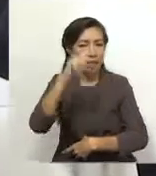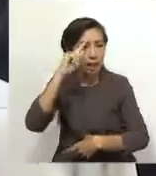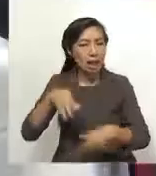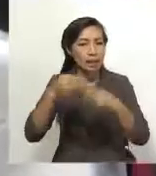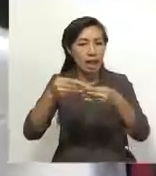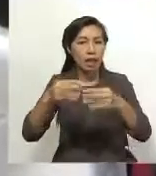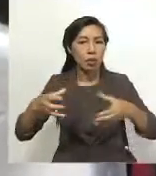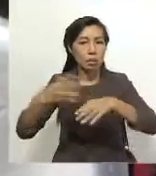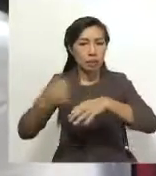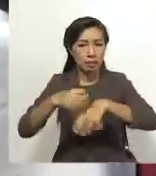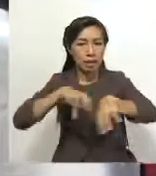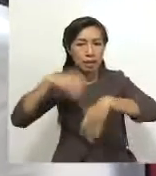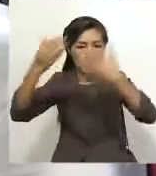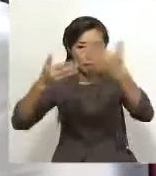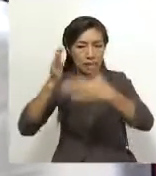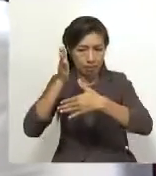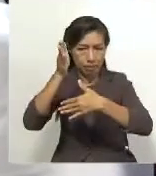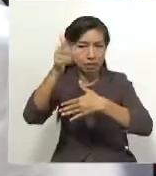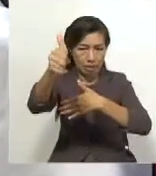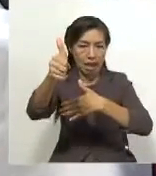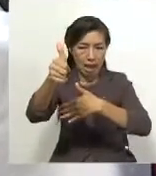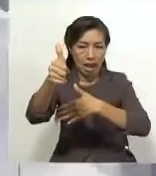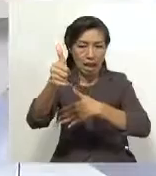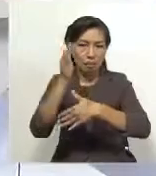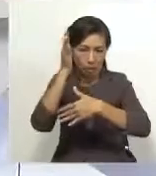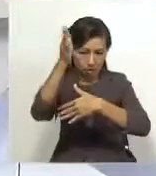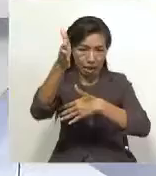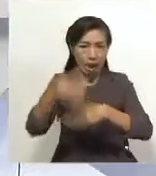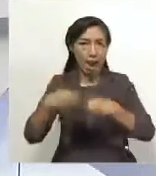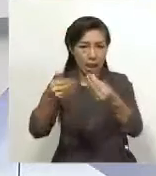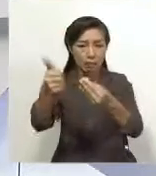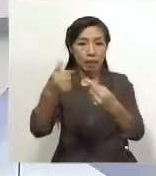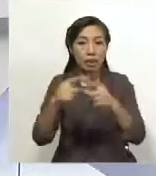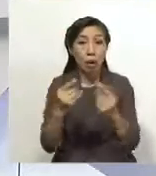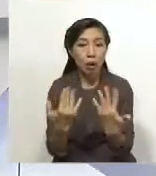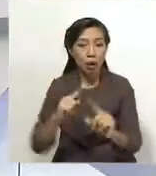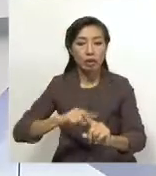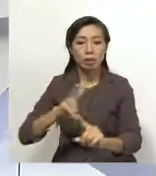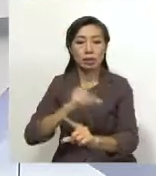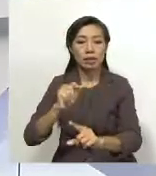ในเรื่องนี้กันก่อนนะครับก็ชัดเจนแล้วนะครับว่ารัฐบาลนะครับจะมีการพูดคุยกันในวันที่